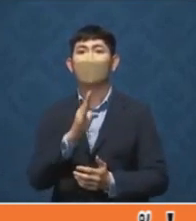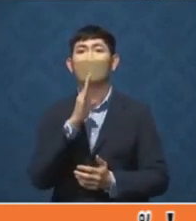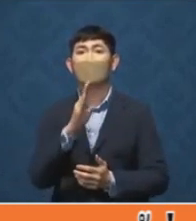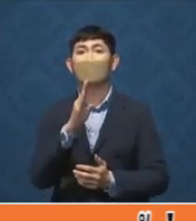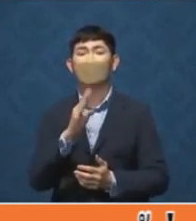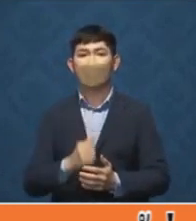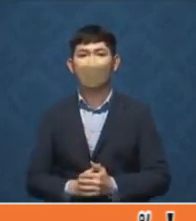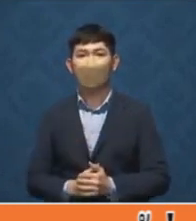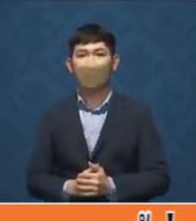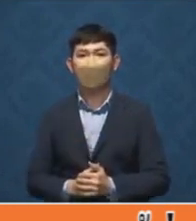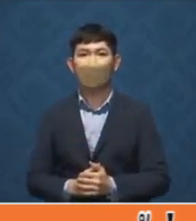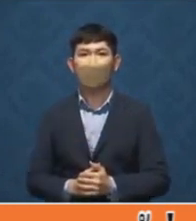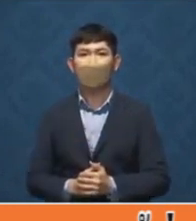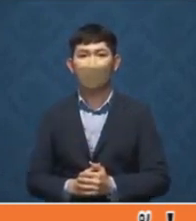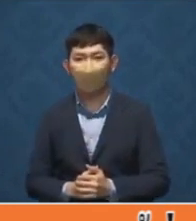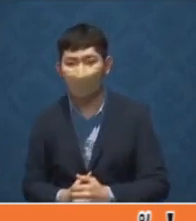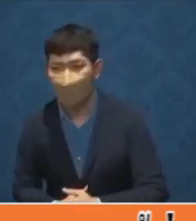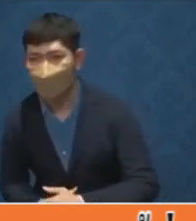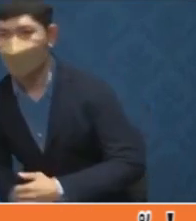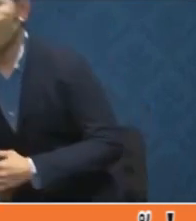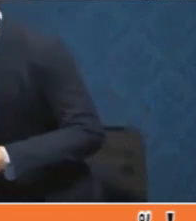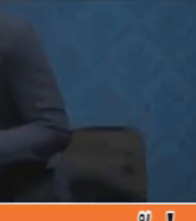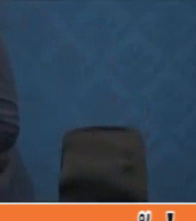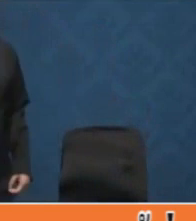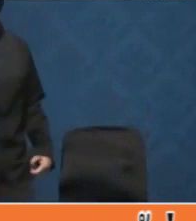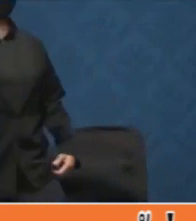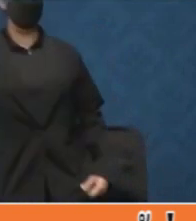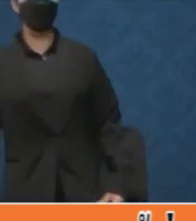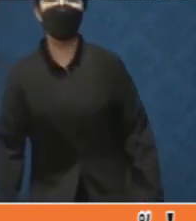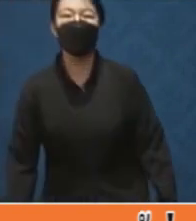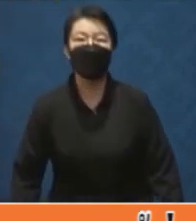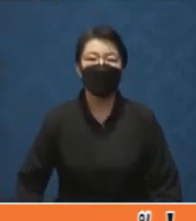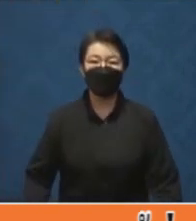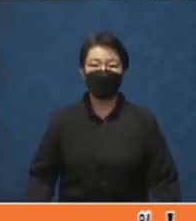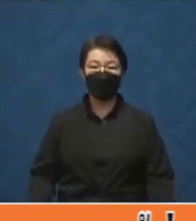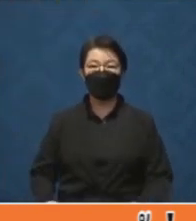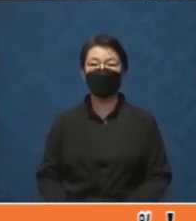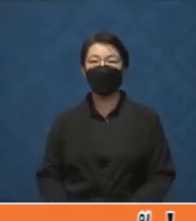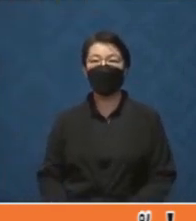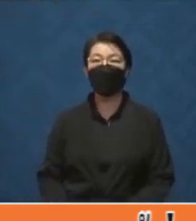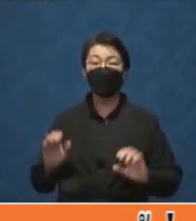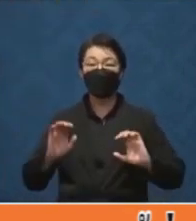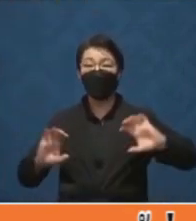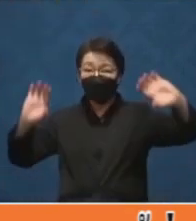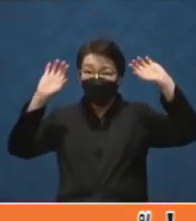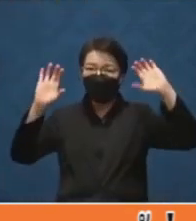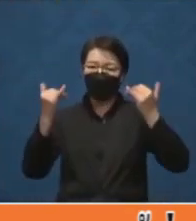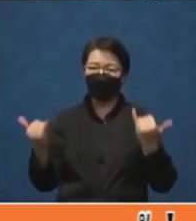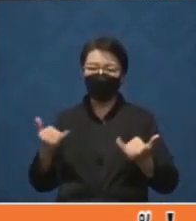านรัฐบาลนี้มีธงกันอยู่แล้วว่าจะไม่เอากฎหมาย